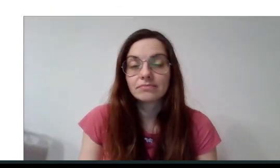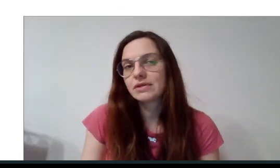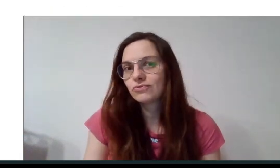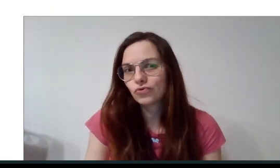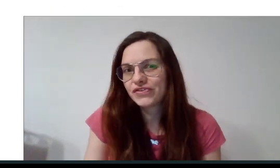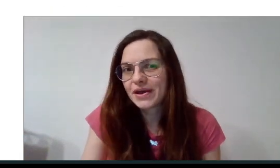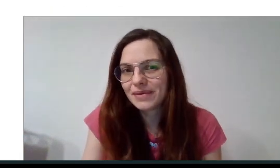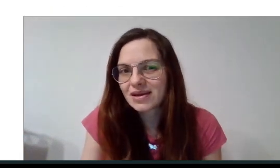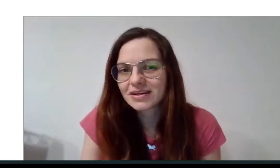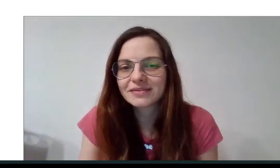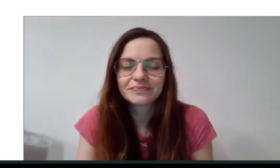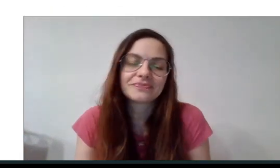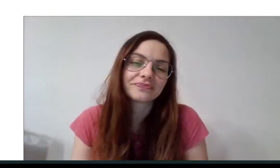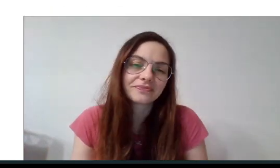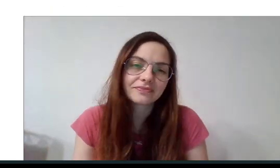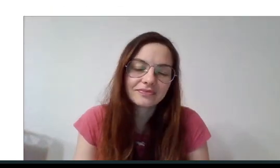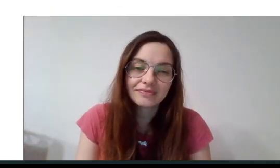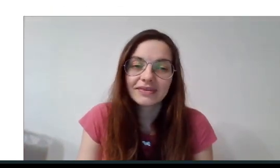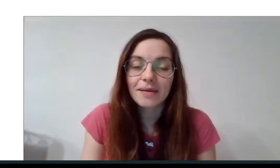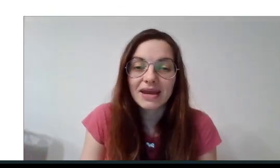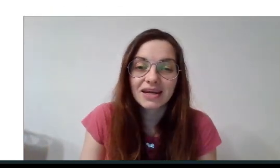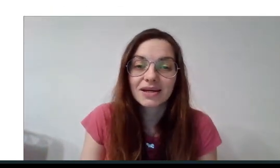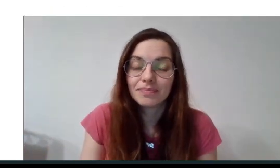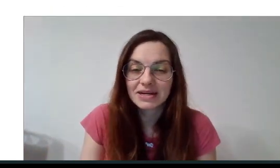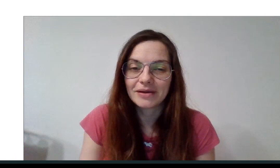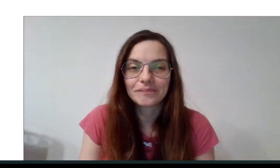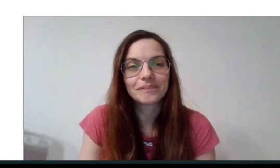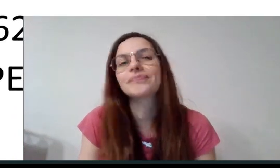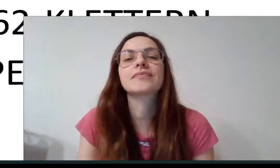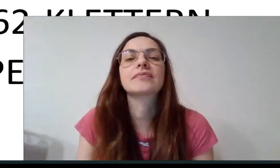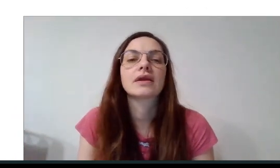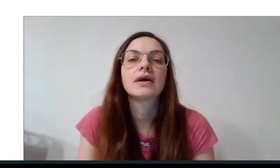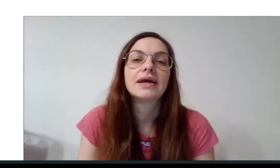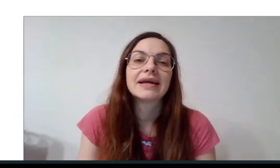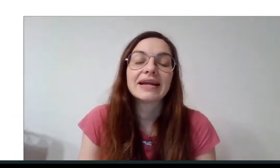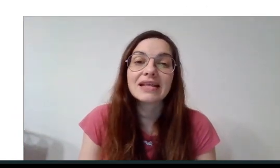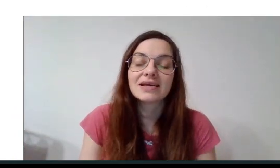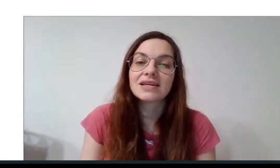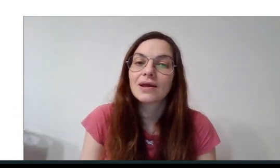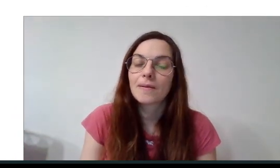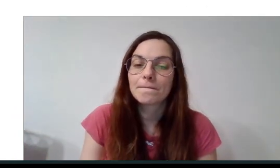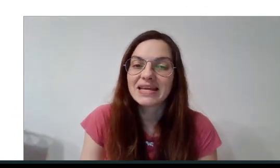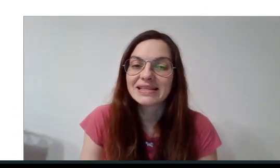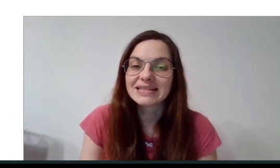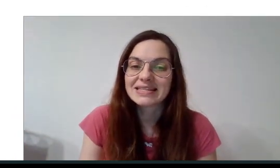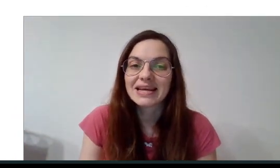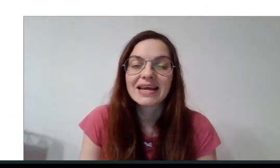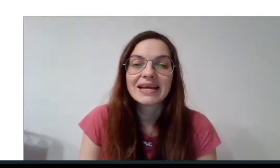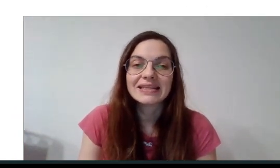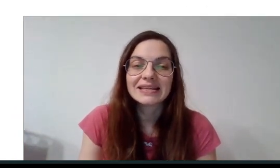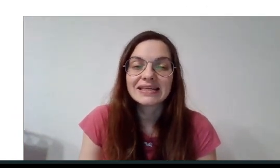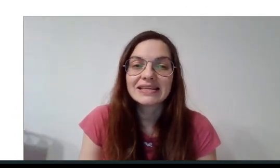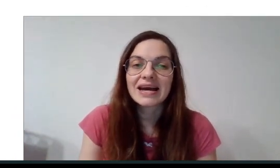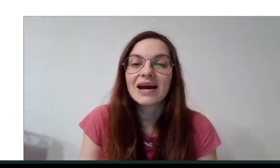Und der Berg. Der Berg, planina. Klettern, penjati se. Die